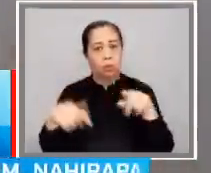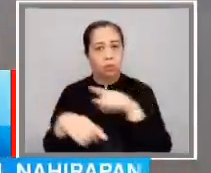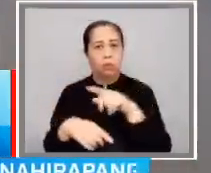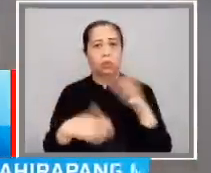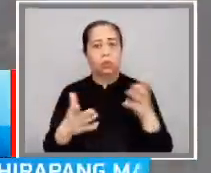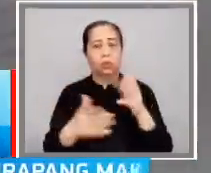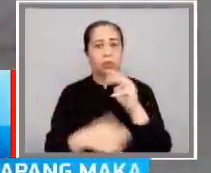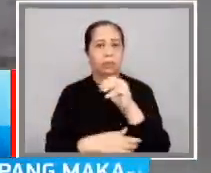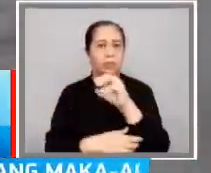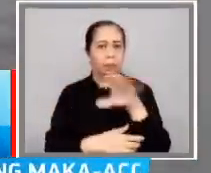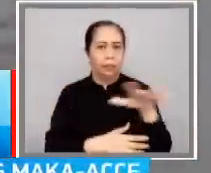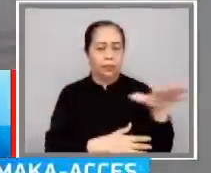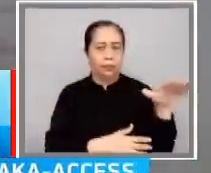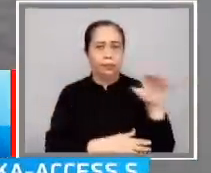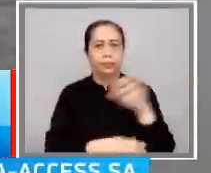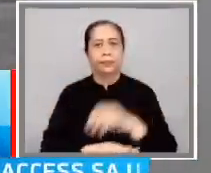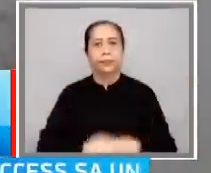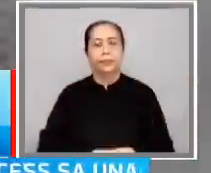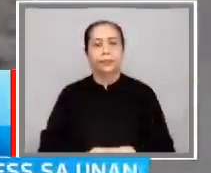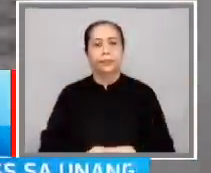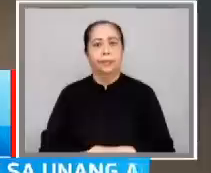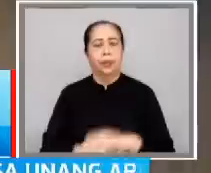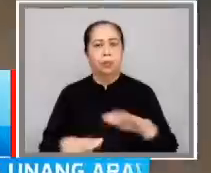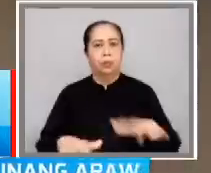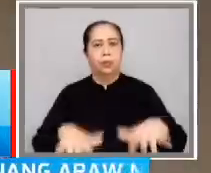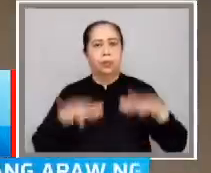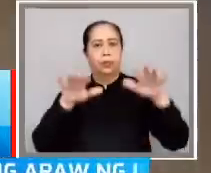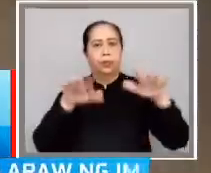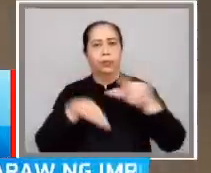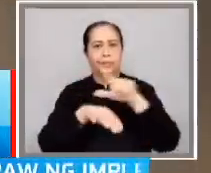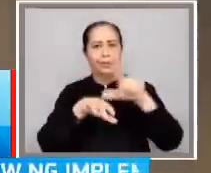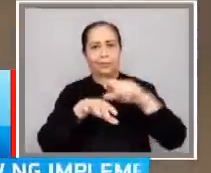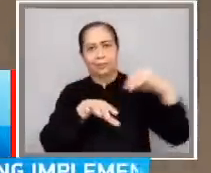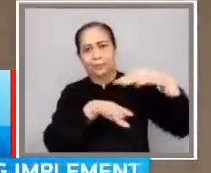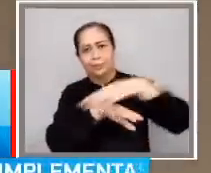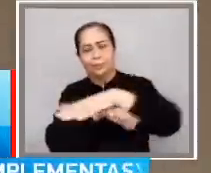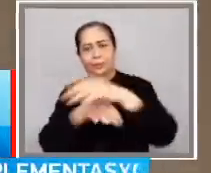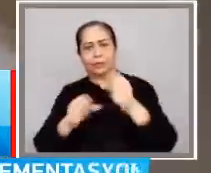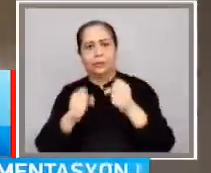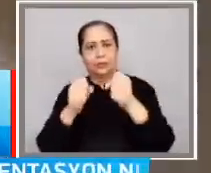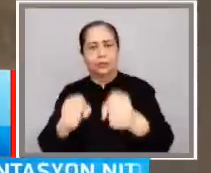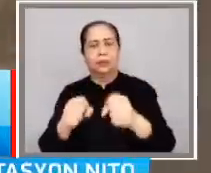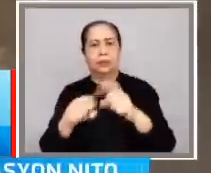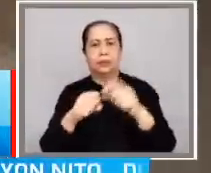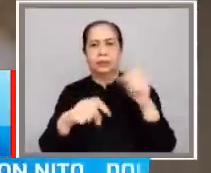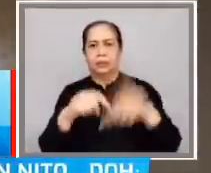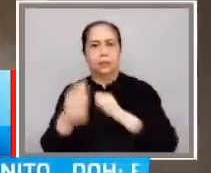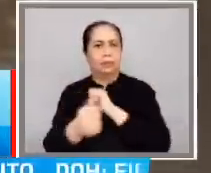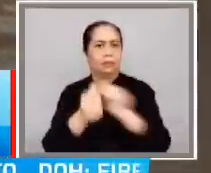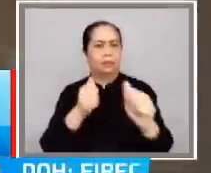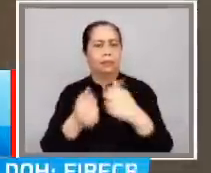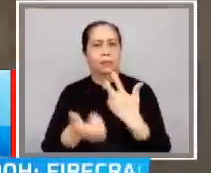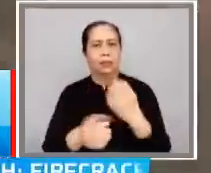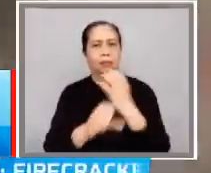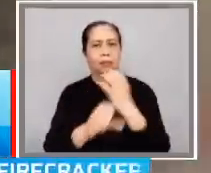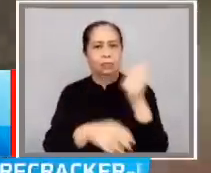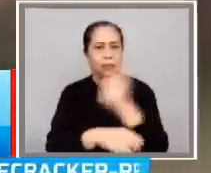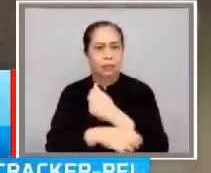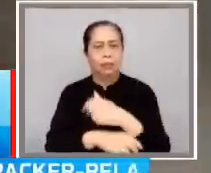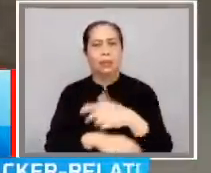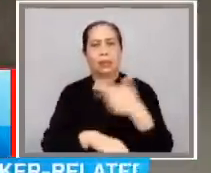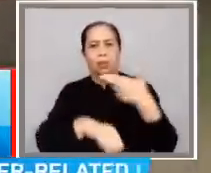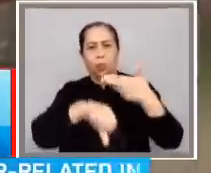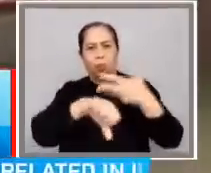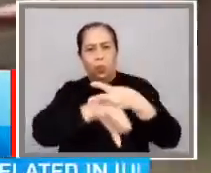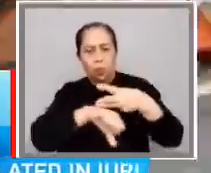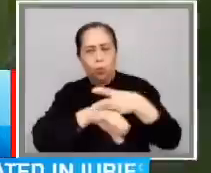Misamis Occidental. Umapaw ang baha sa daan kaya't hindi makatawid ang mga sasakyan. Mga kahoy, basura at iba pa